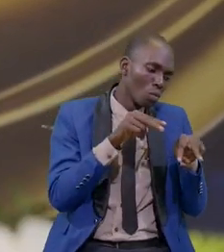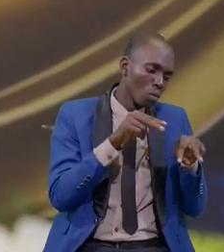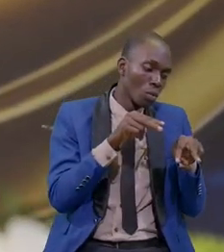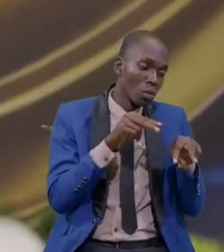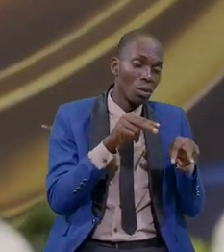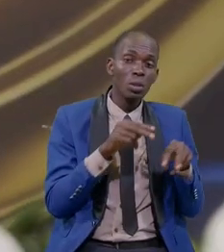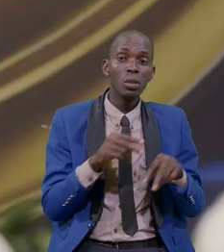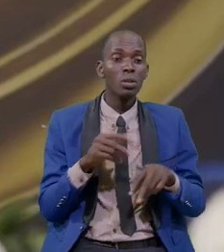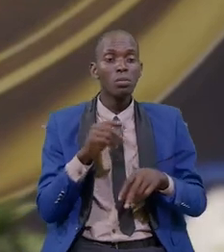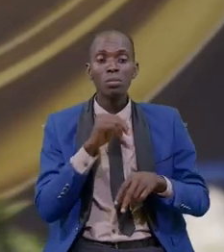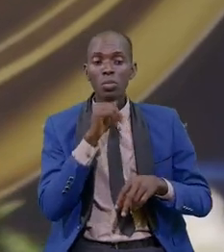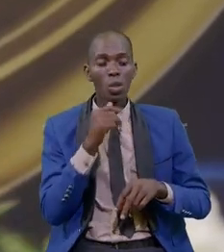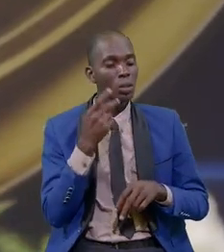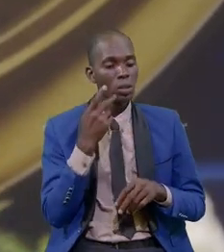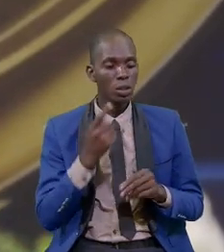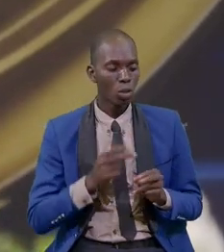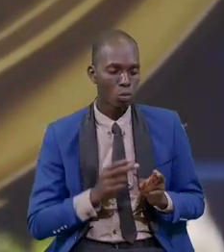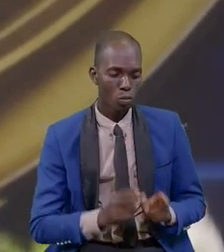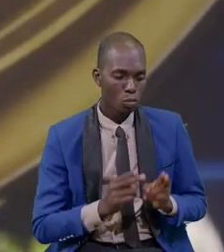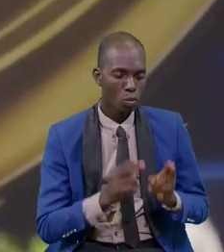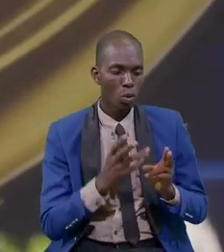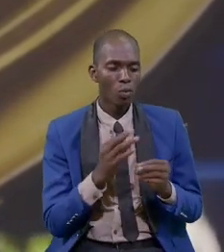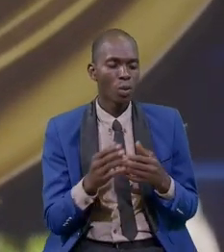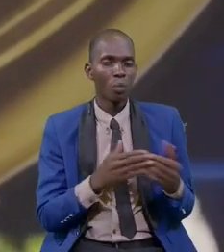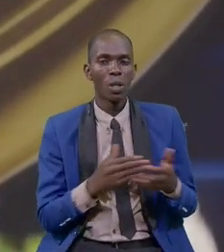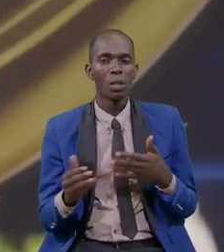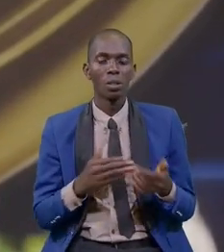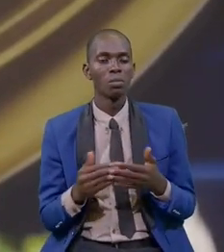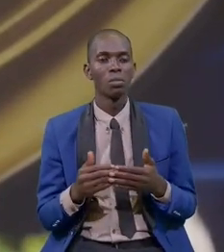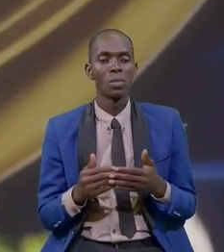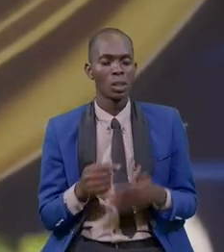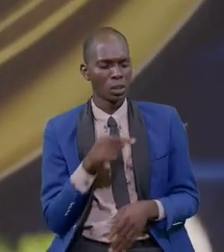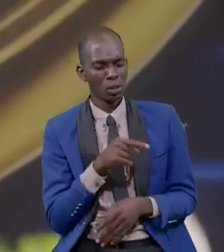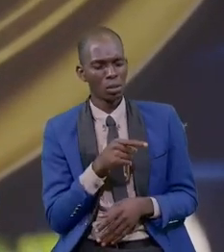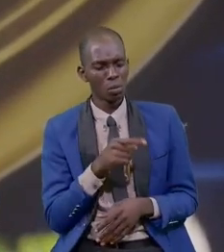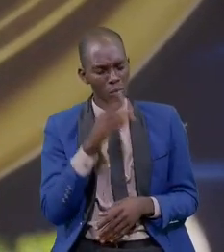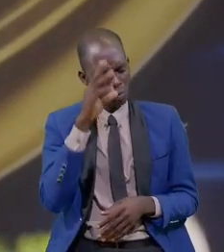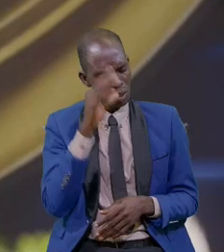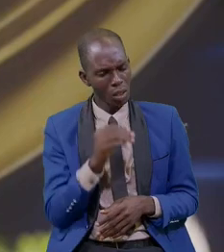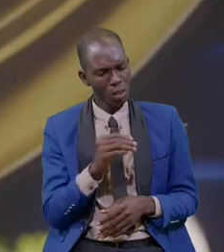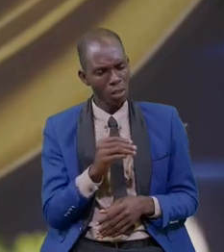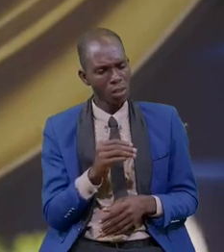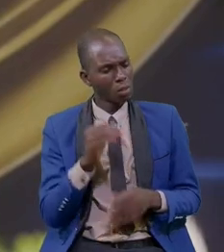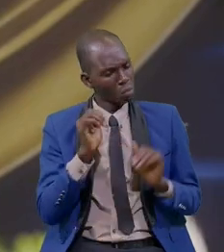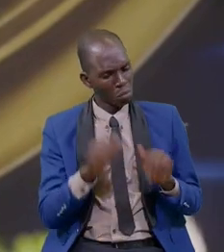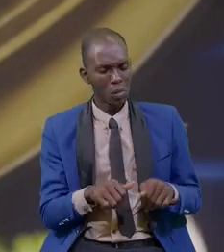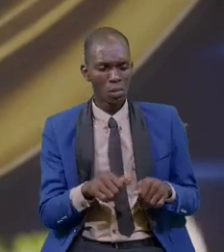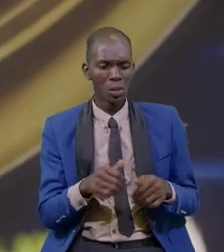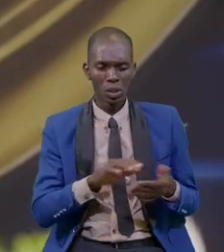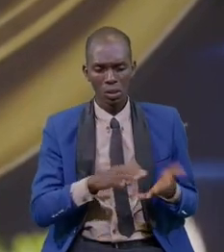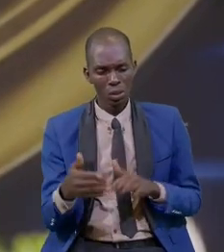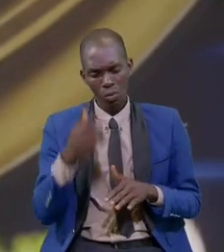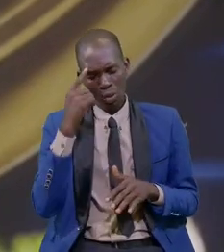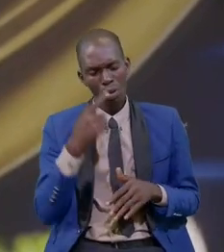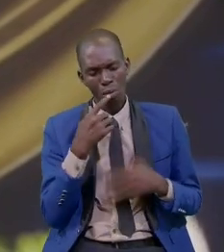il n'a pas vu l'urgence de la situation. Ah, regardez, cet homme peut mourir parce que le sang est en train de couler.